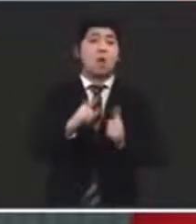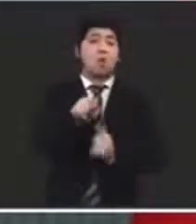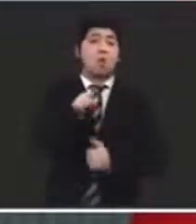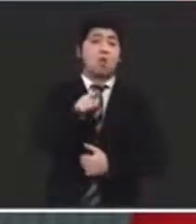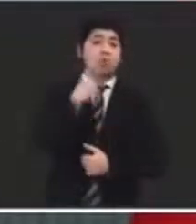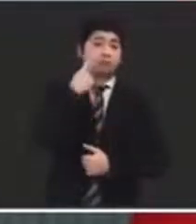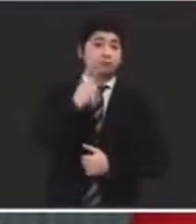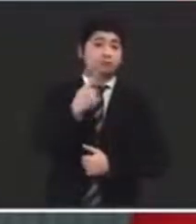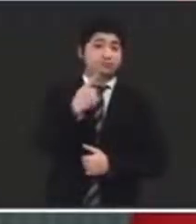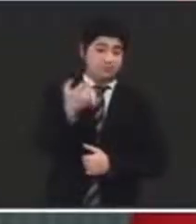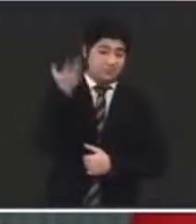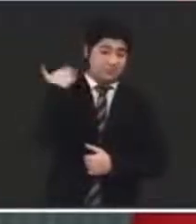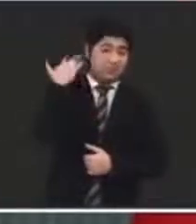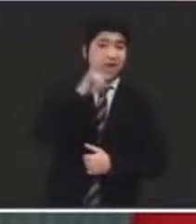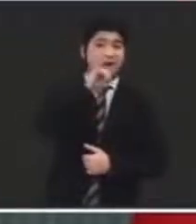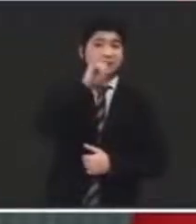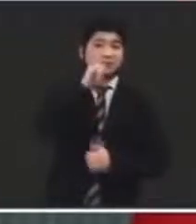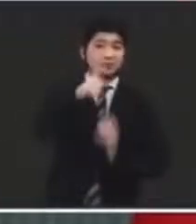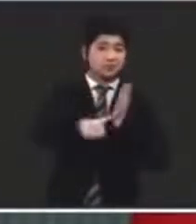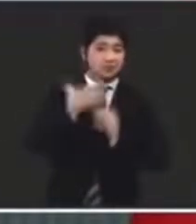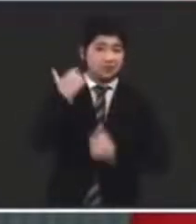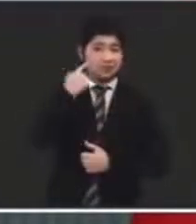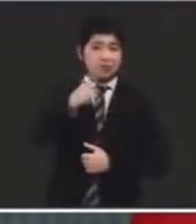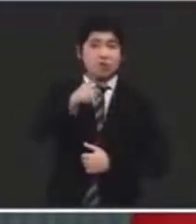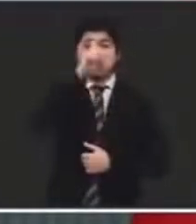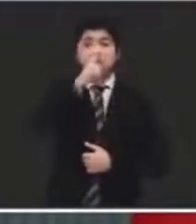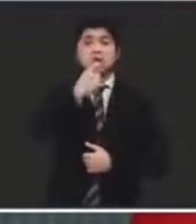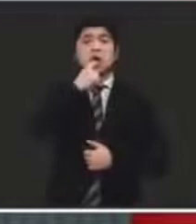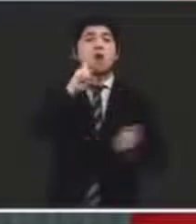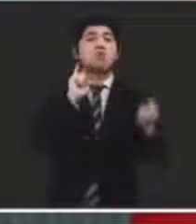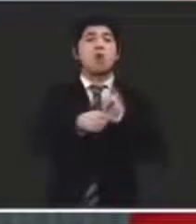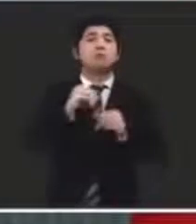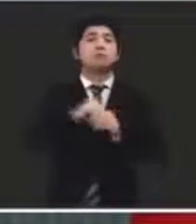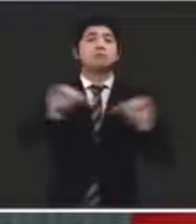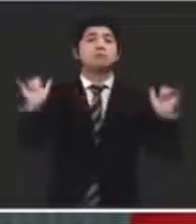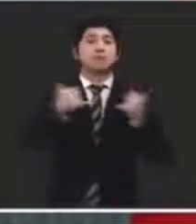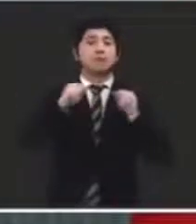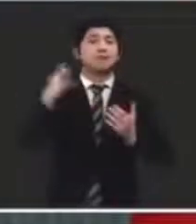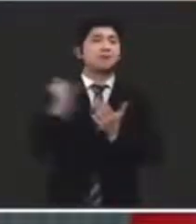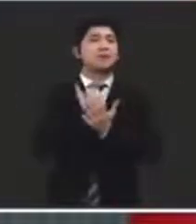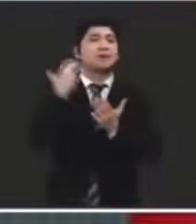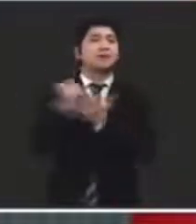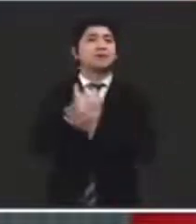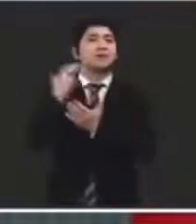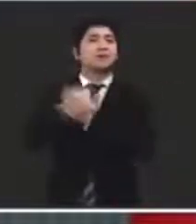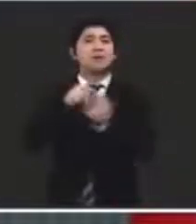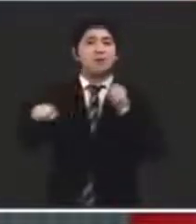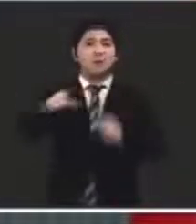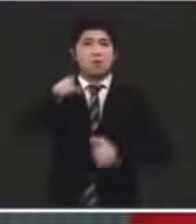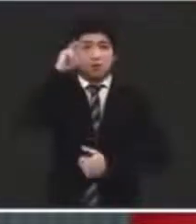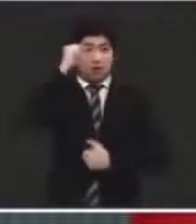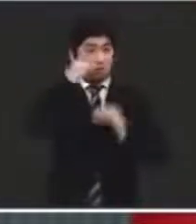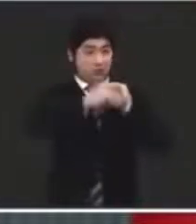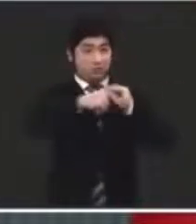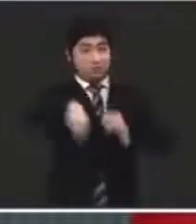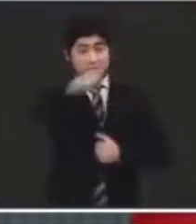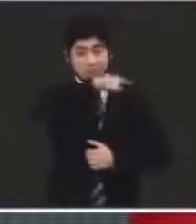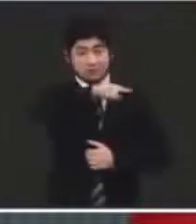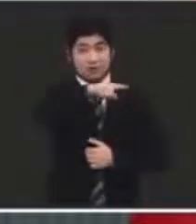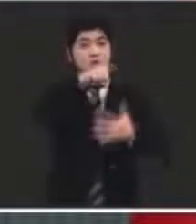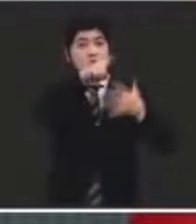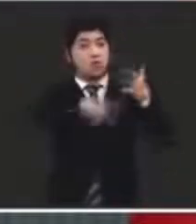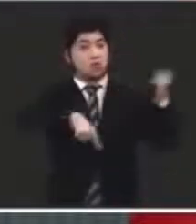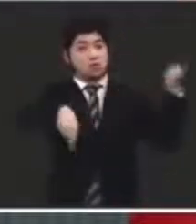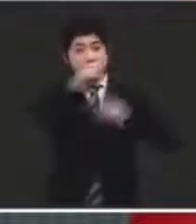daha geçtiğimiz Ağustos ayında 100 yıl dönümünü kutladığımız zaferlerimizin Yunan halkına ve